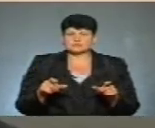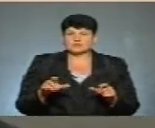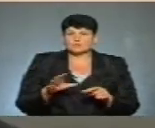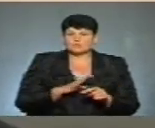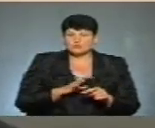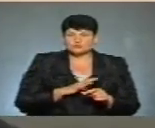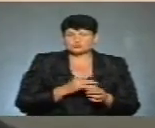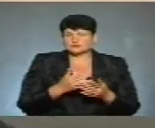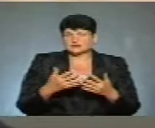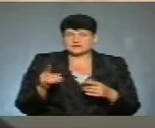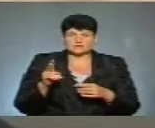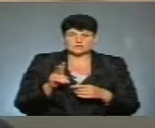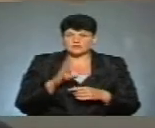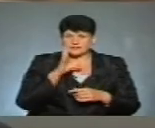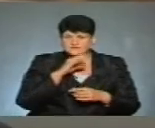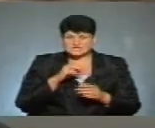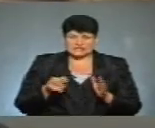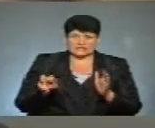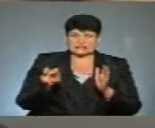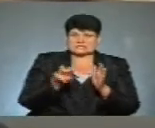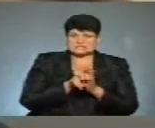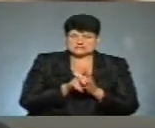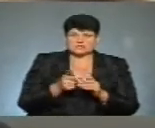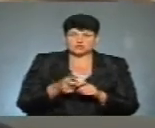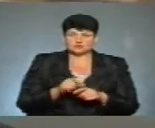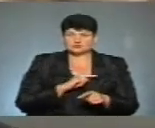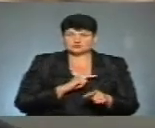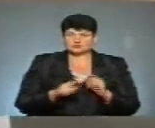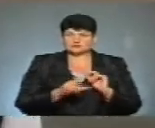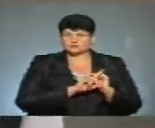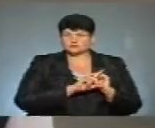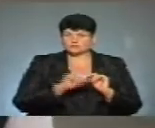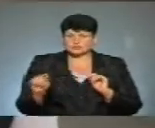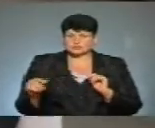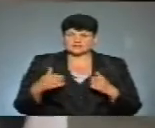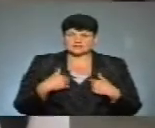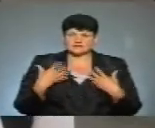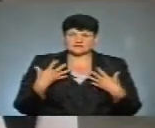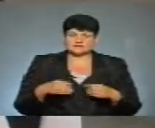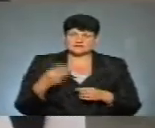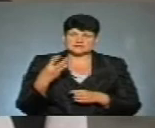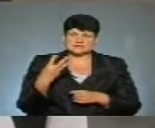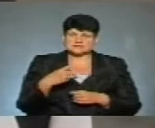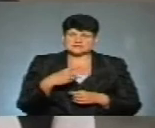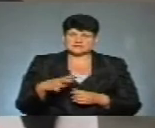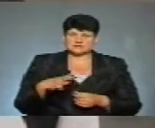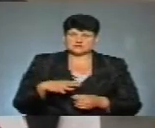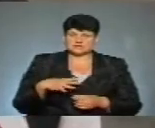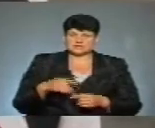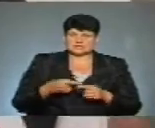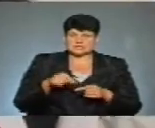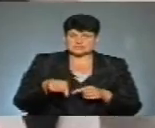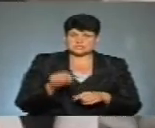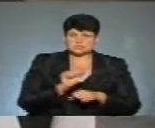Були пару тролейбусів, але я не встиг на них сісти, бо за дуже швидко не поїхали. І я вже десь 30 хвилин чекаю на цій